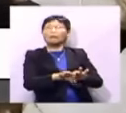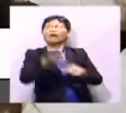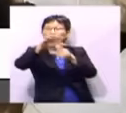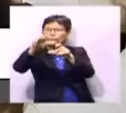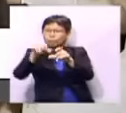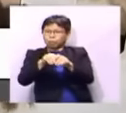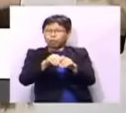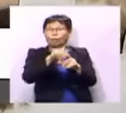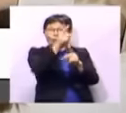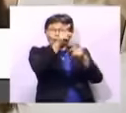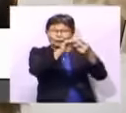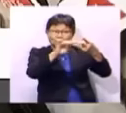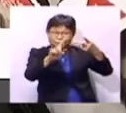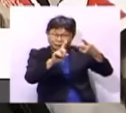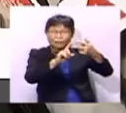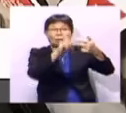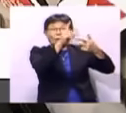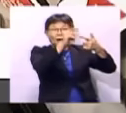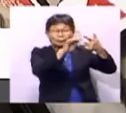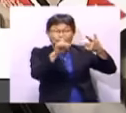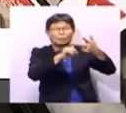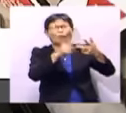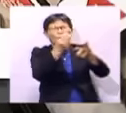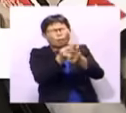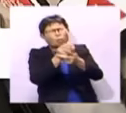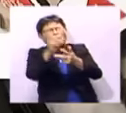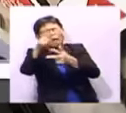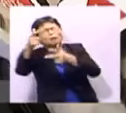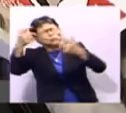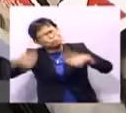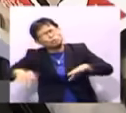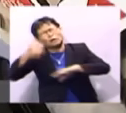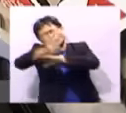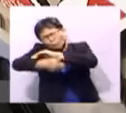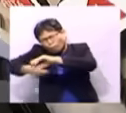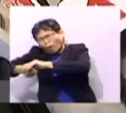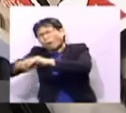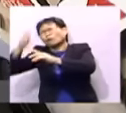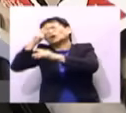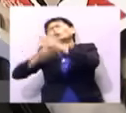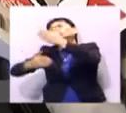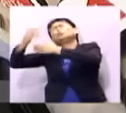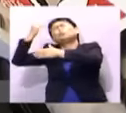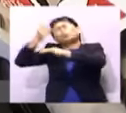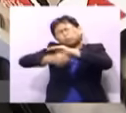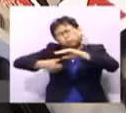melibatkan skandal 1MDB tetapi juga wang-wang lain yang telah diseleweng kerajaan terdahulu.